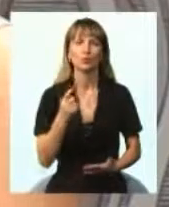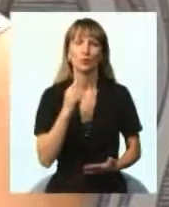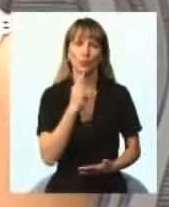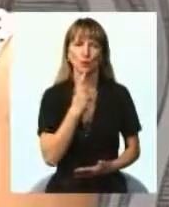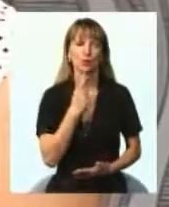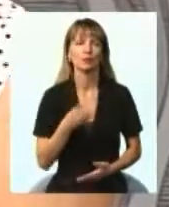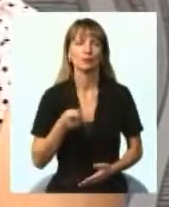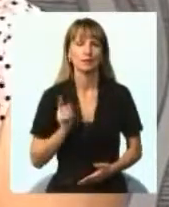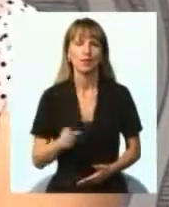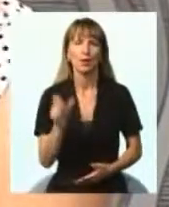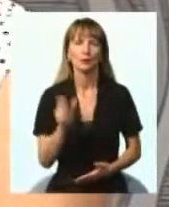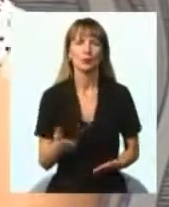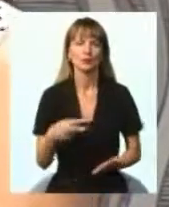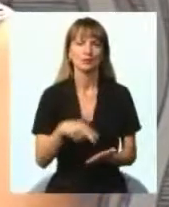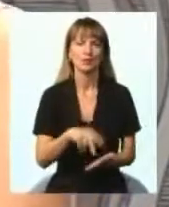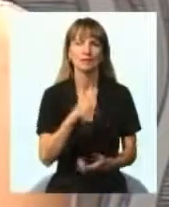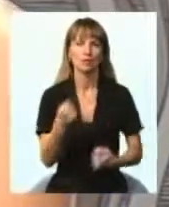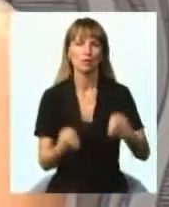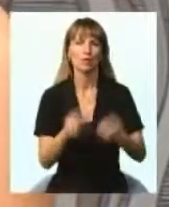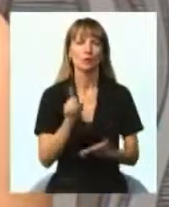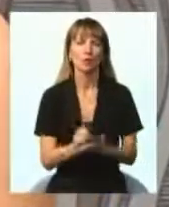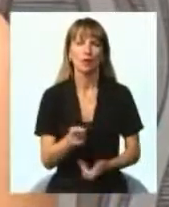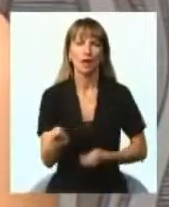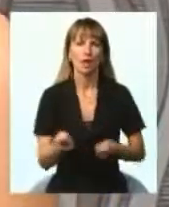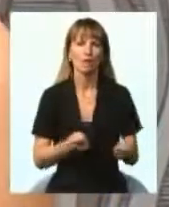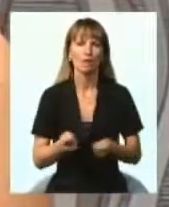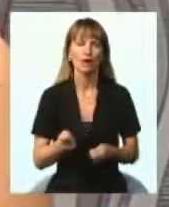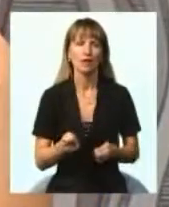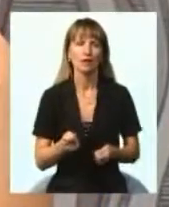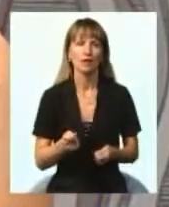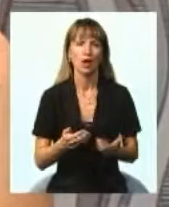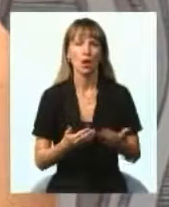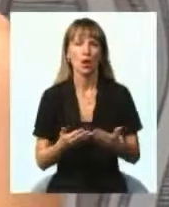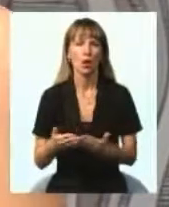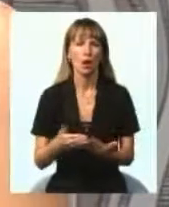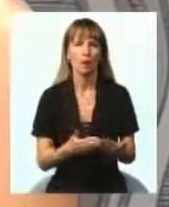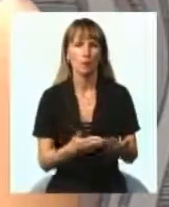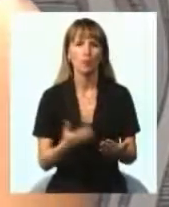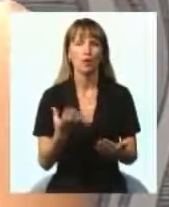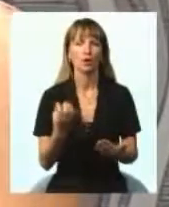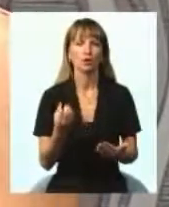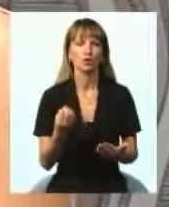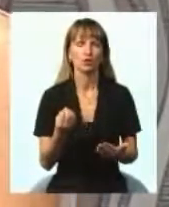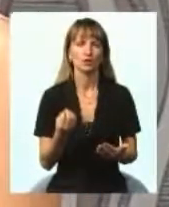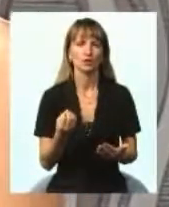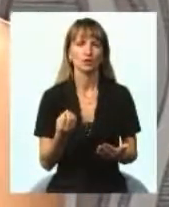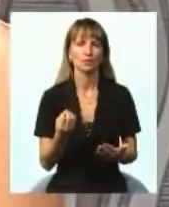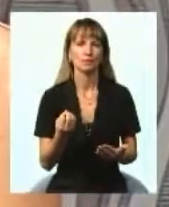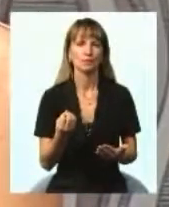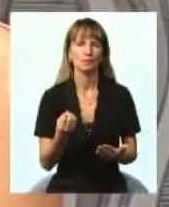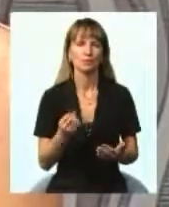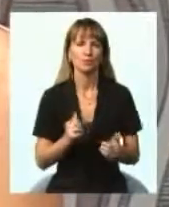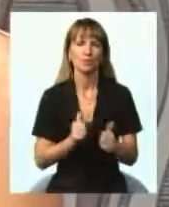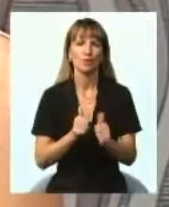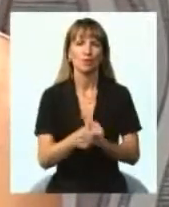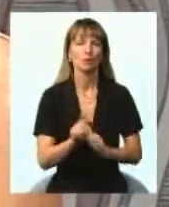що дійсно людина, котра стоїть за штурвалом, має керувати самим кораблем, так? І ще так. Якось його випереджати,